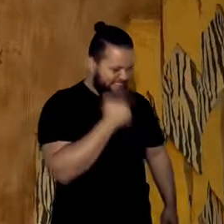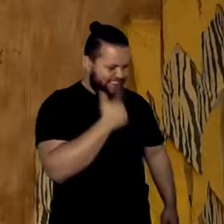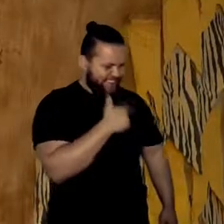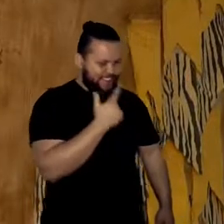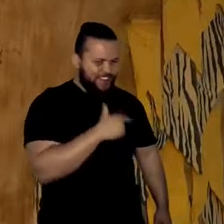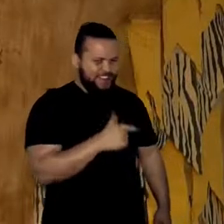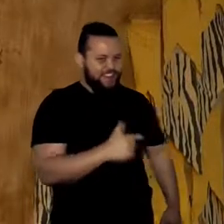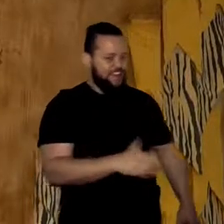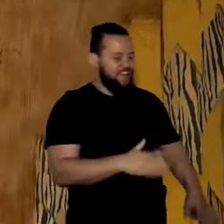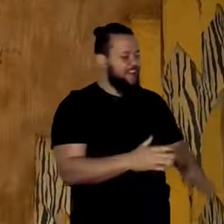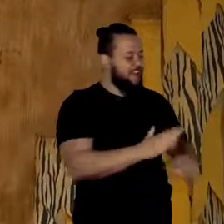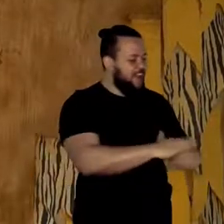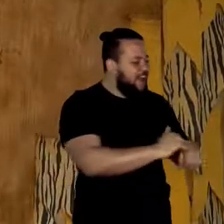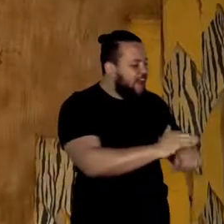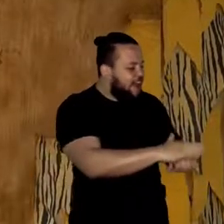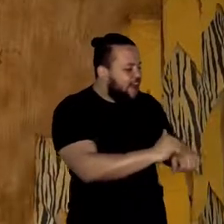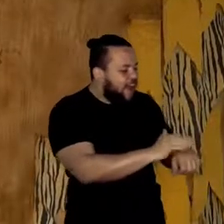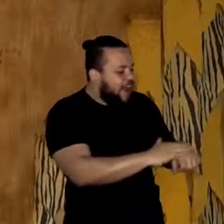ha ha